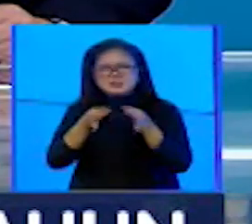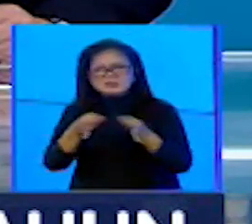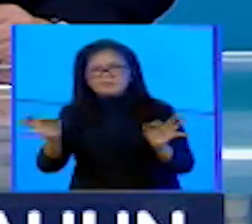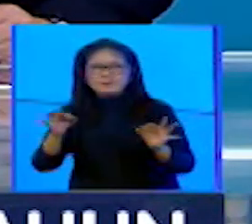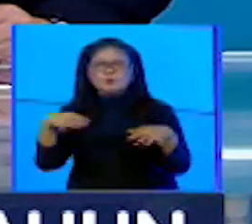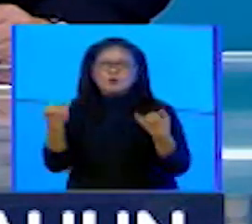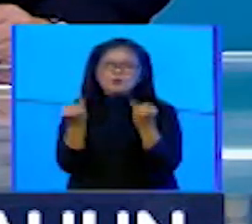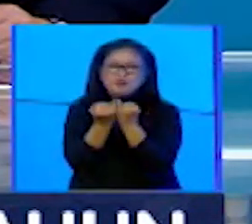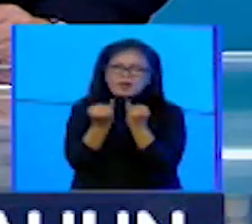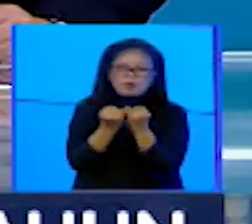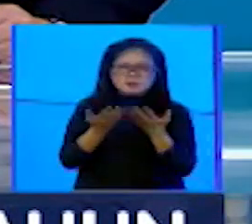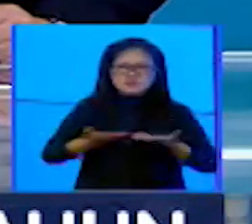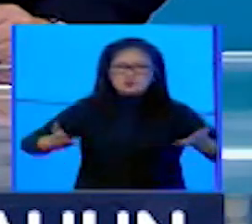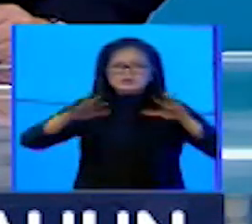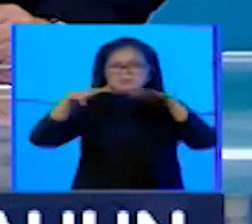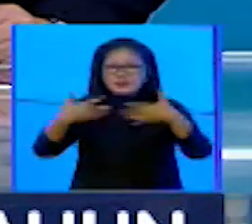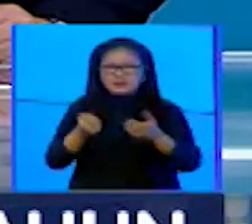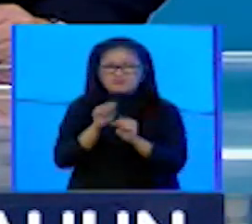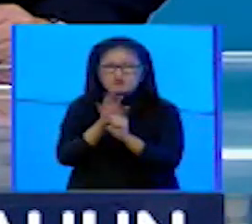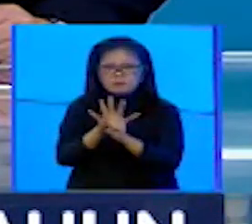pandemi COVID-19 belum usai.